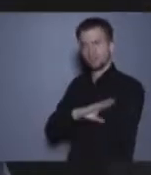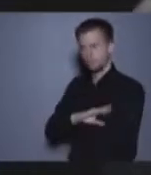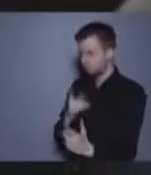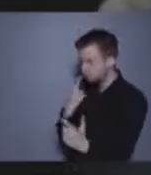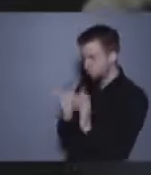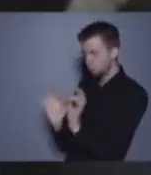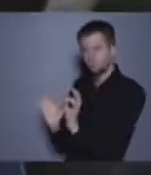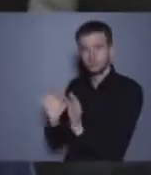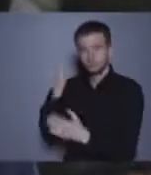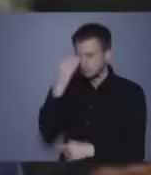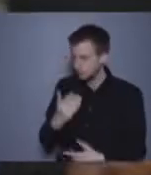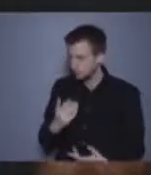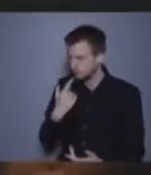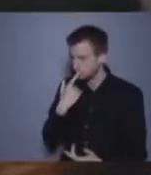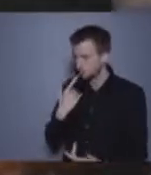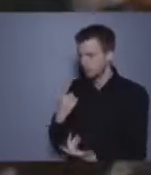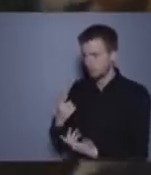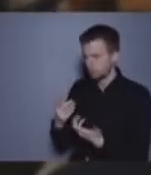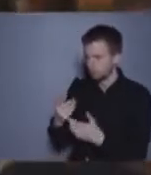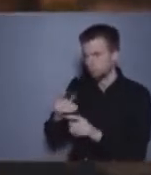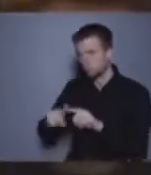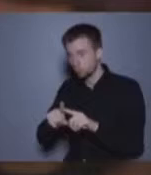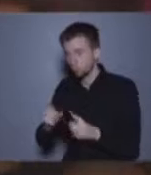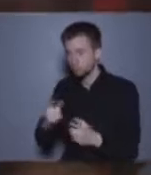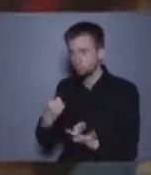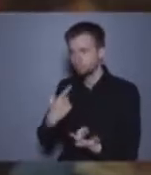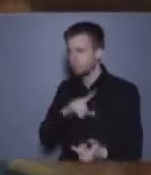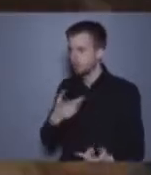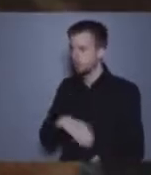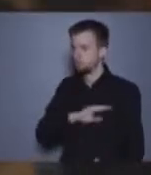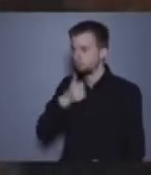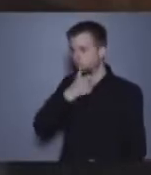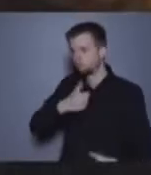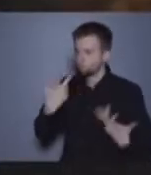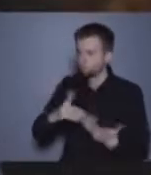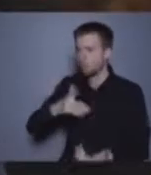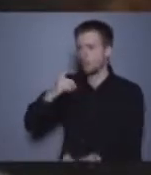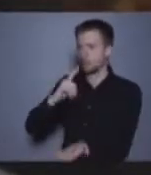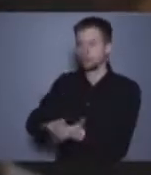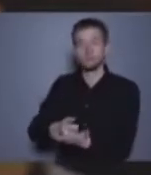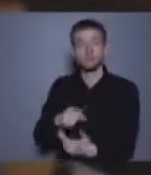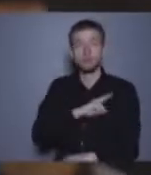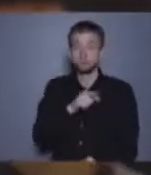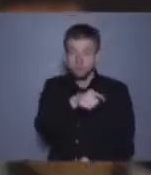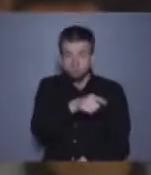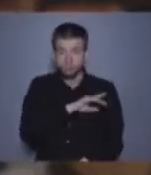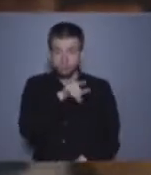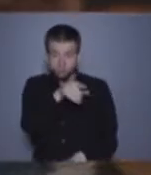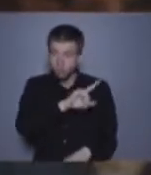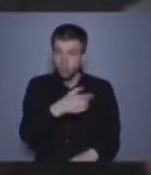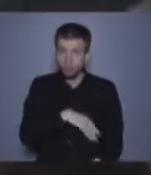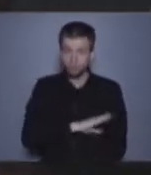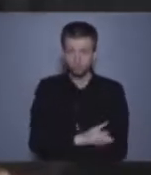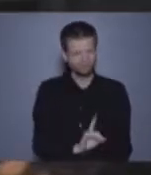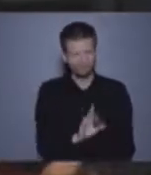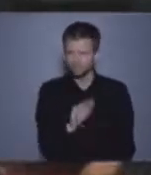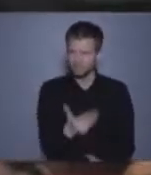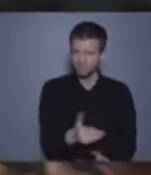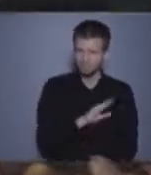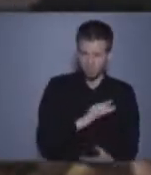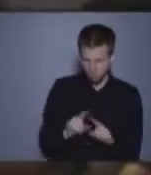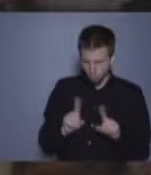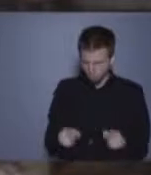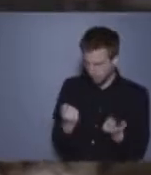ce n'est pas parce que vous êtes des irresponsables, mais au contraire, parce que vous ménagez votre budget et vous tâchez de faire pour le mieux pour votre